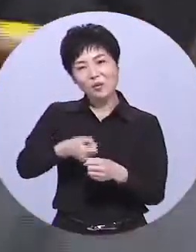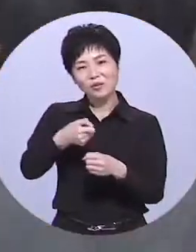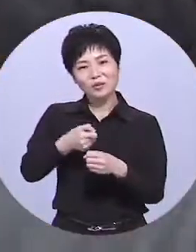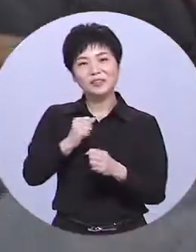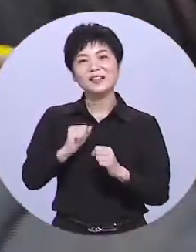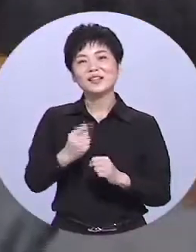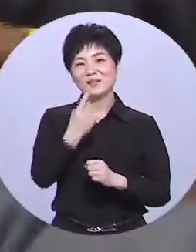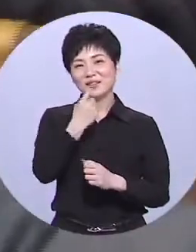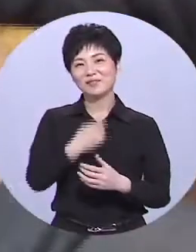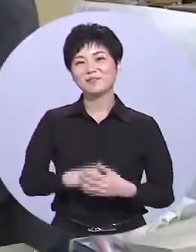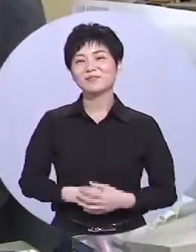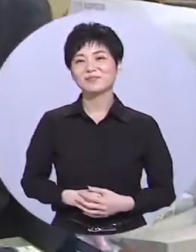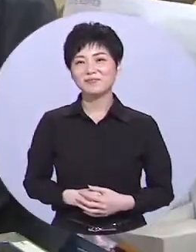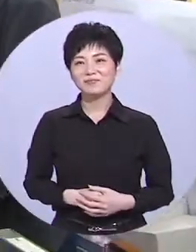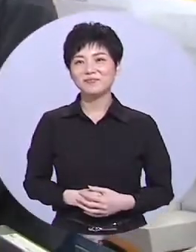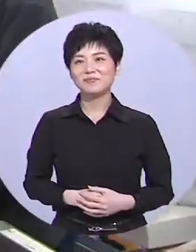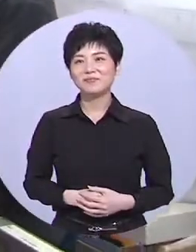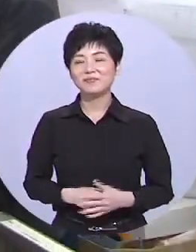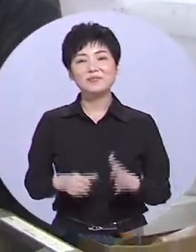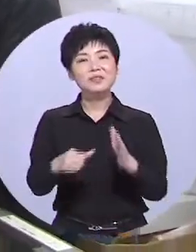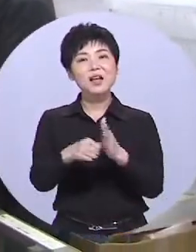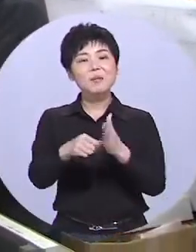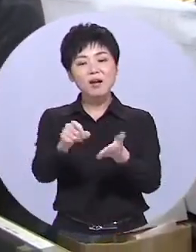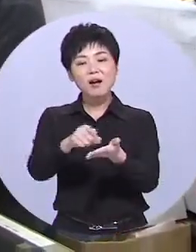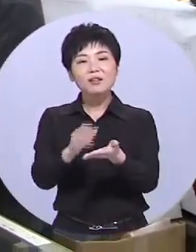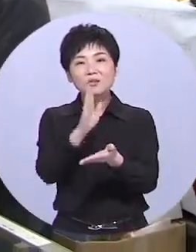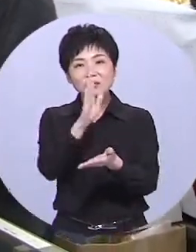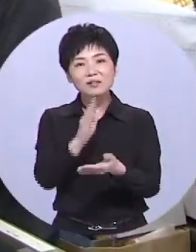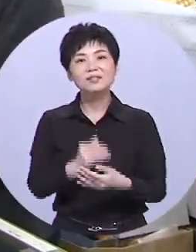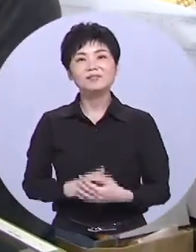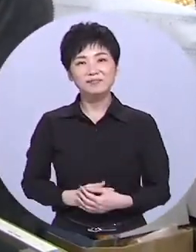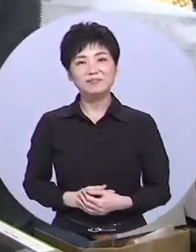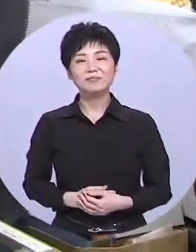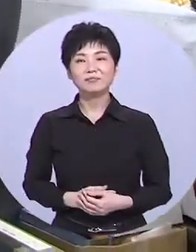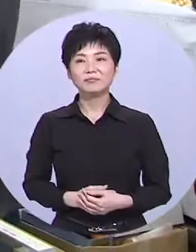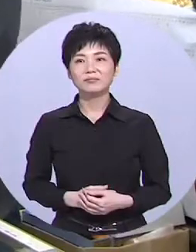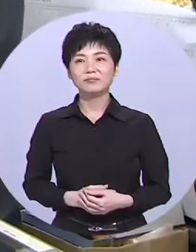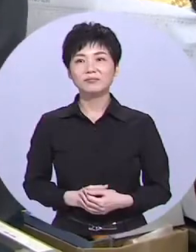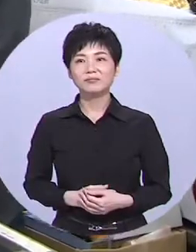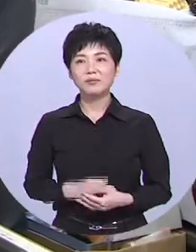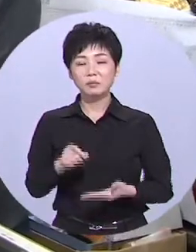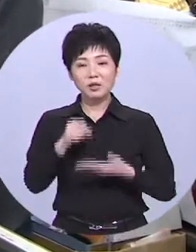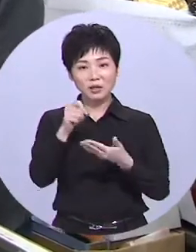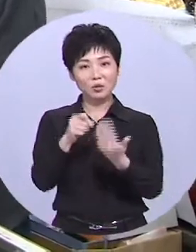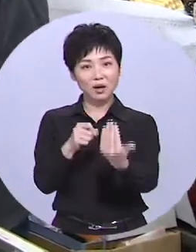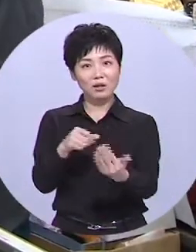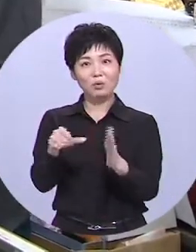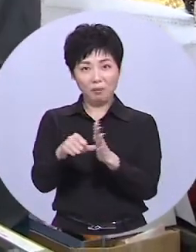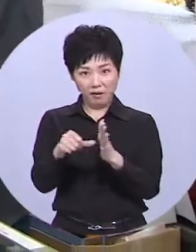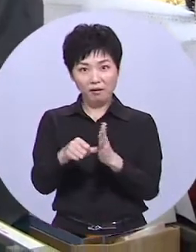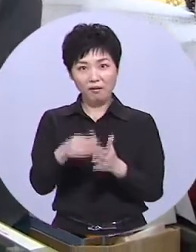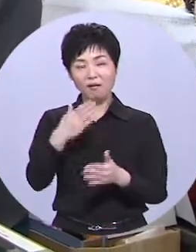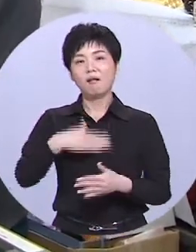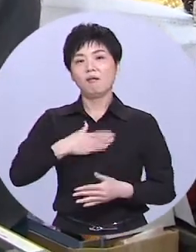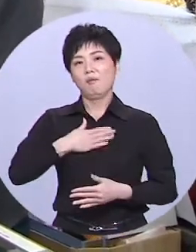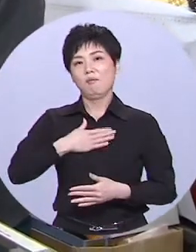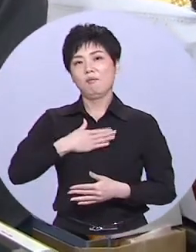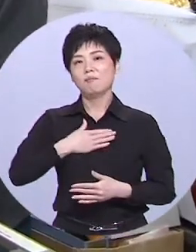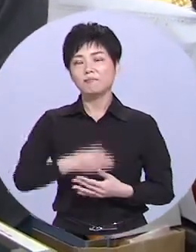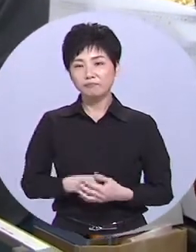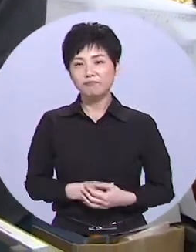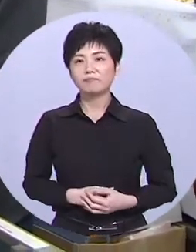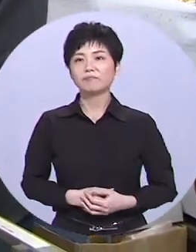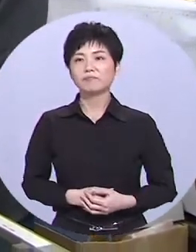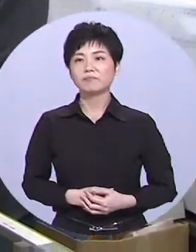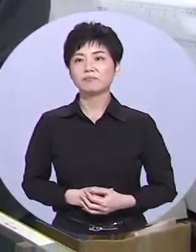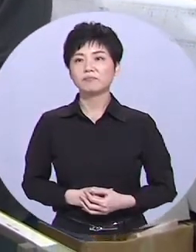ので、 はあ、 ね、はい、お名前の方ちょっといただけますでしょうか。 あ、その送る相手の、 そう、彫るお名前のね。 わ